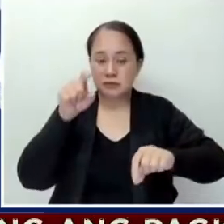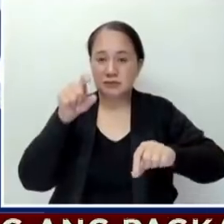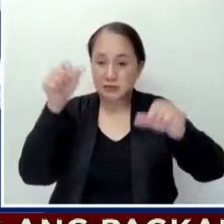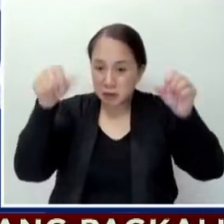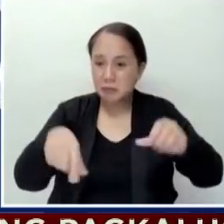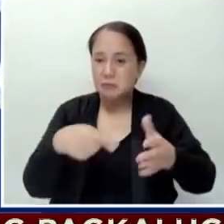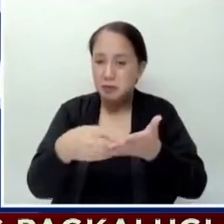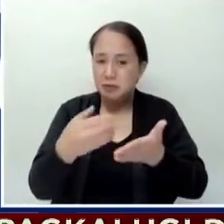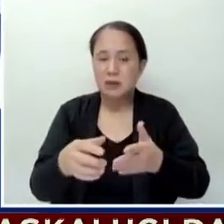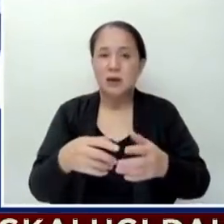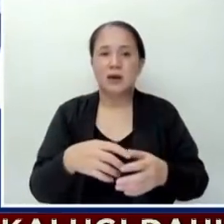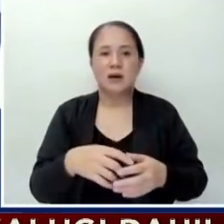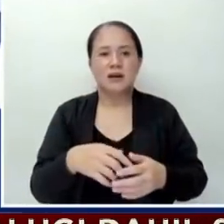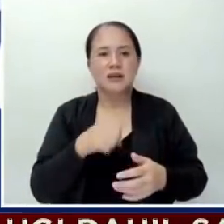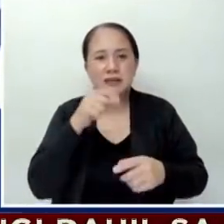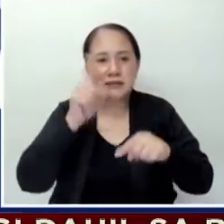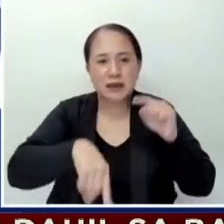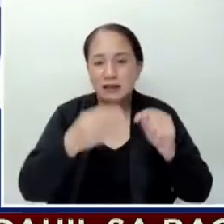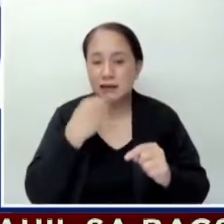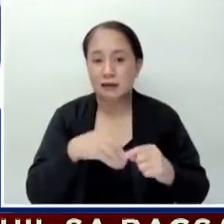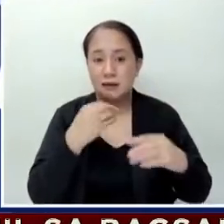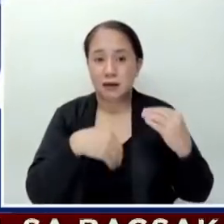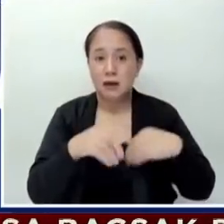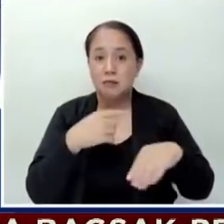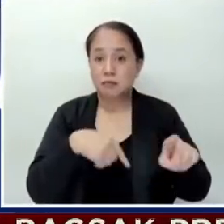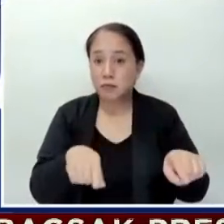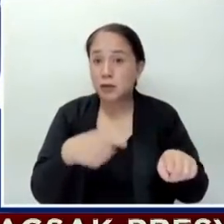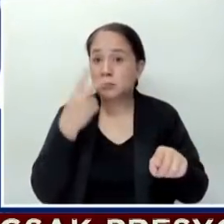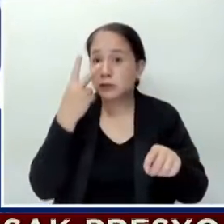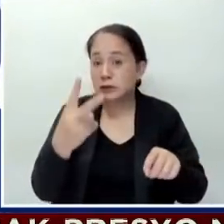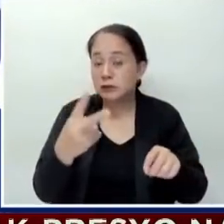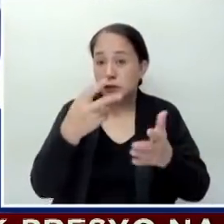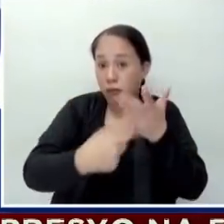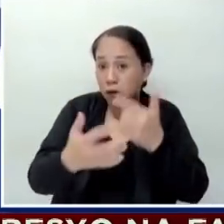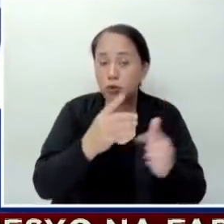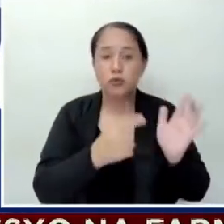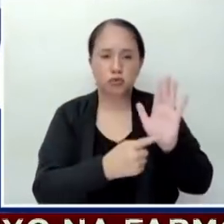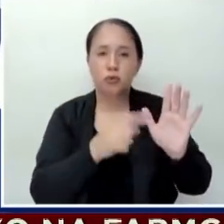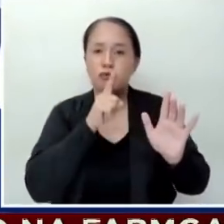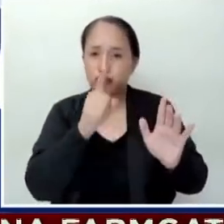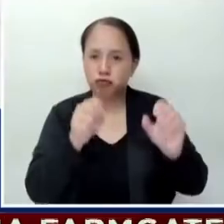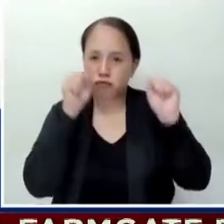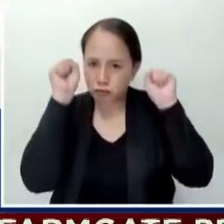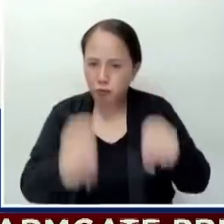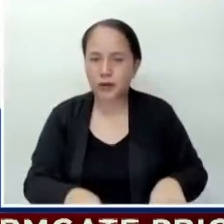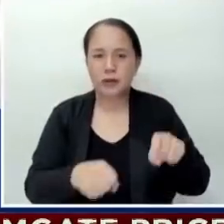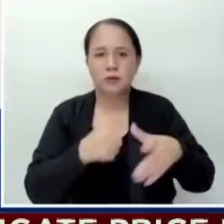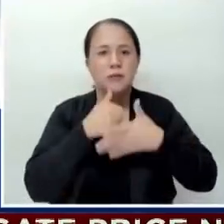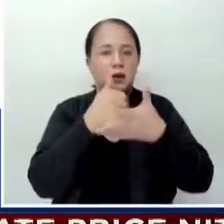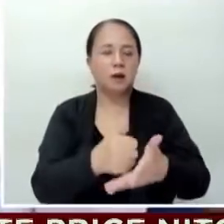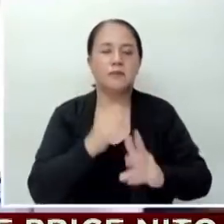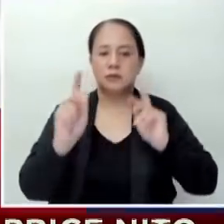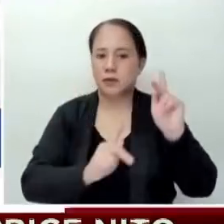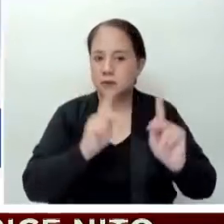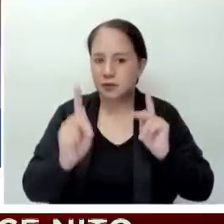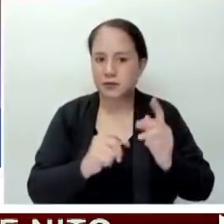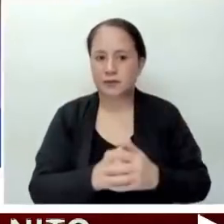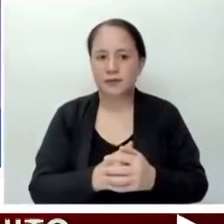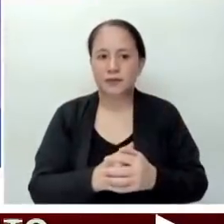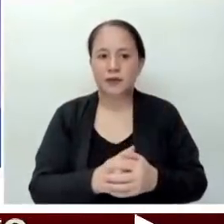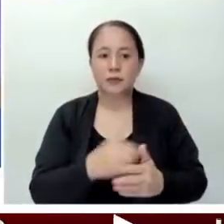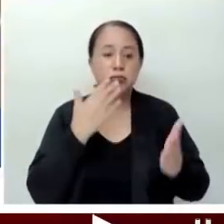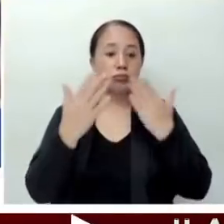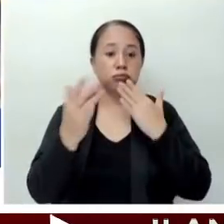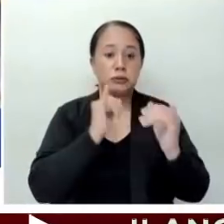debate, magpapakita kung magpapakain nyo ang taong Pilipino sa inyong plataforma at boses. Nagpapasalamat kami sa mga interviews, sa